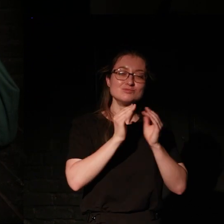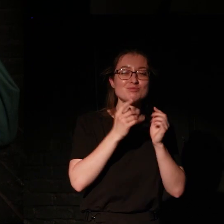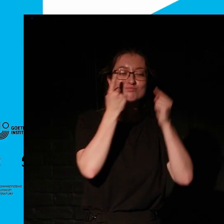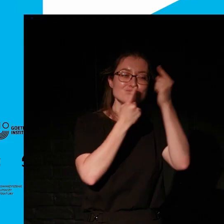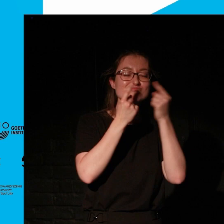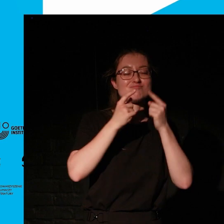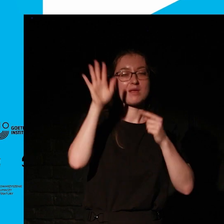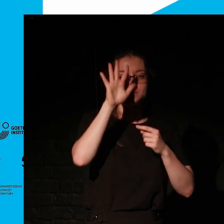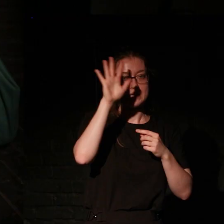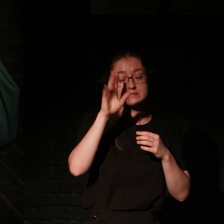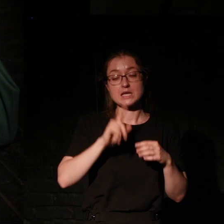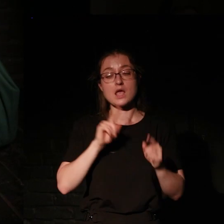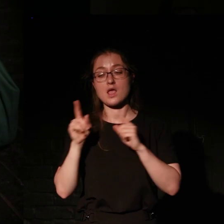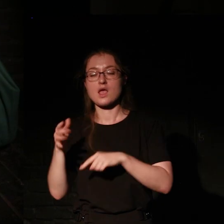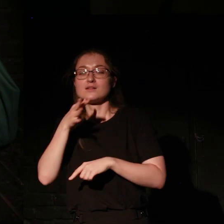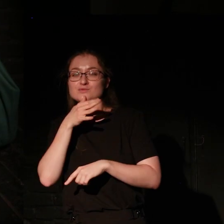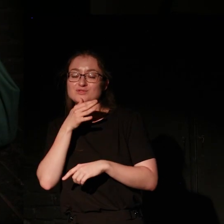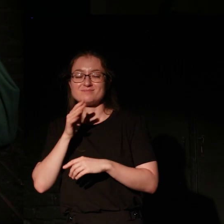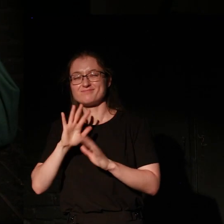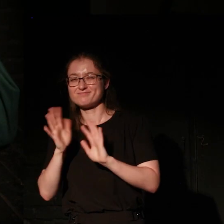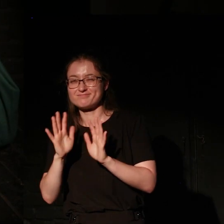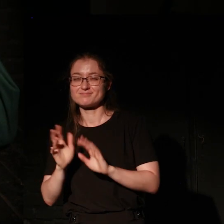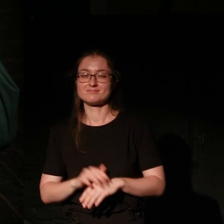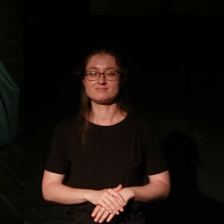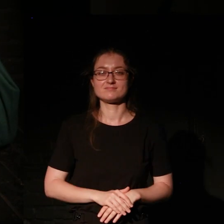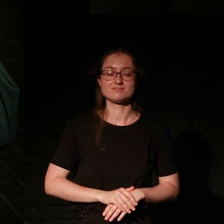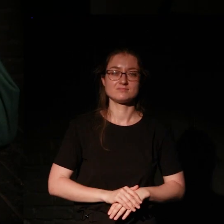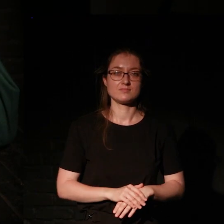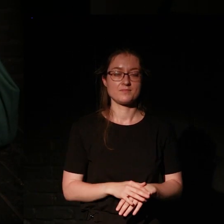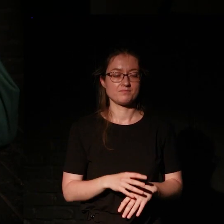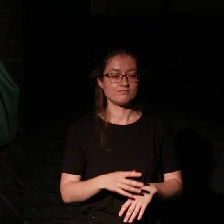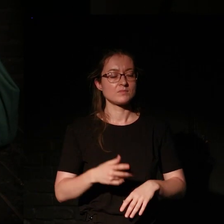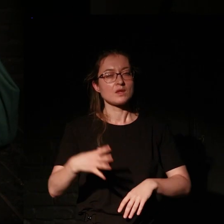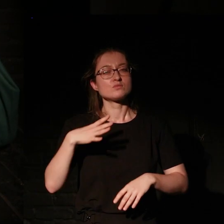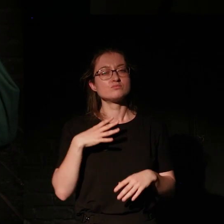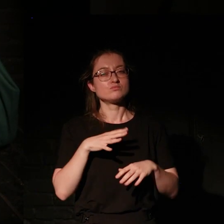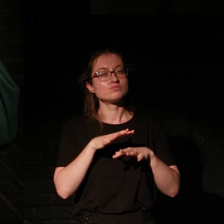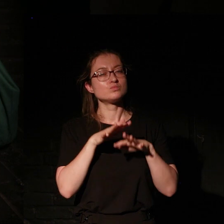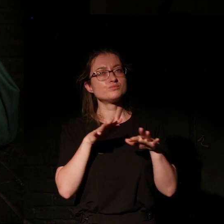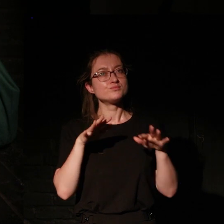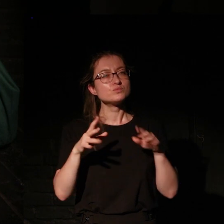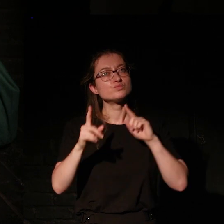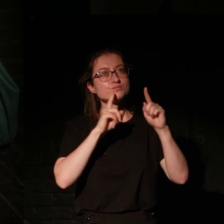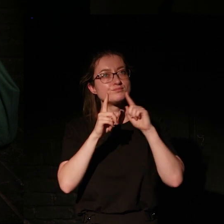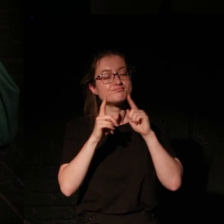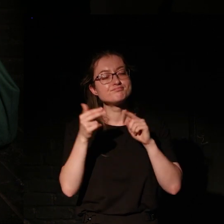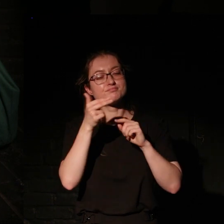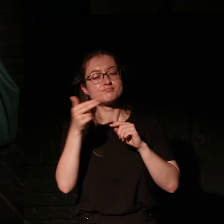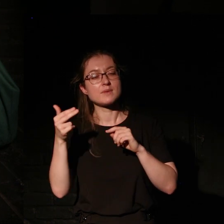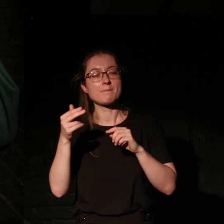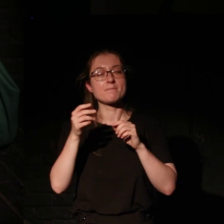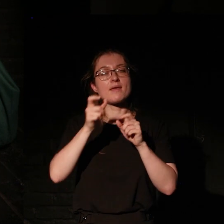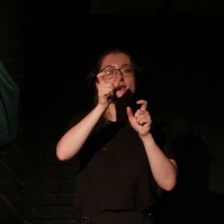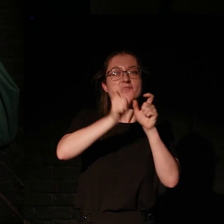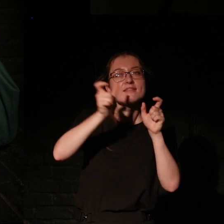niekoniecznie. Mówimy dużo o takiej indywidualnej lekturze Biblii,